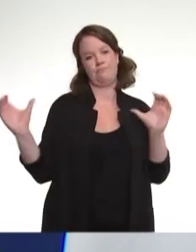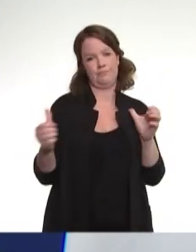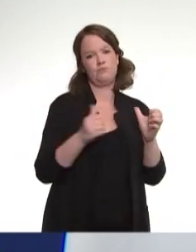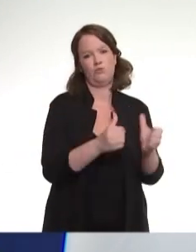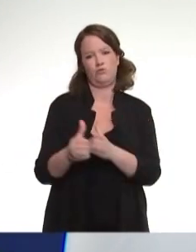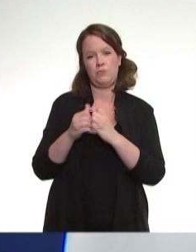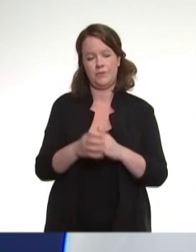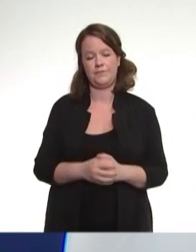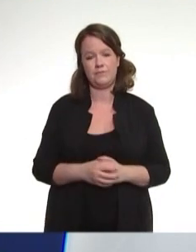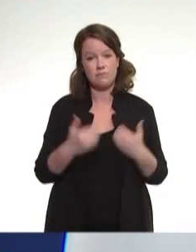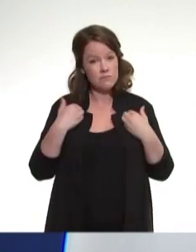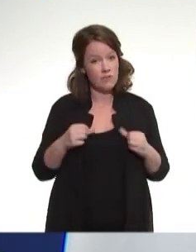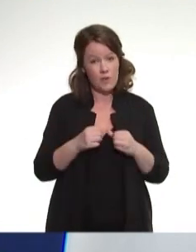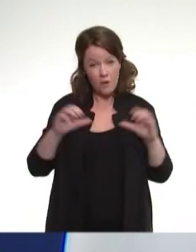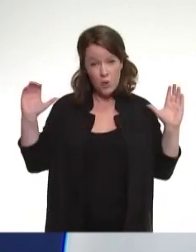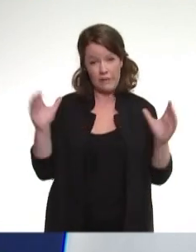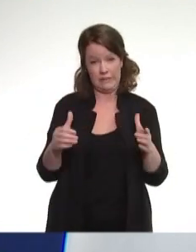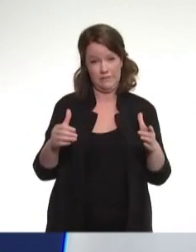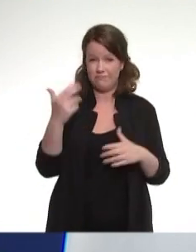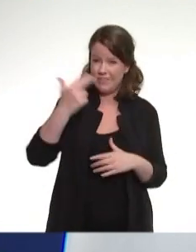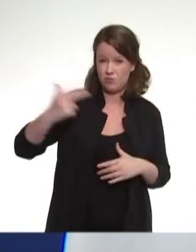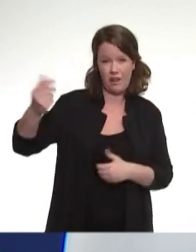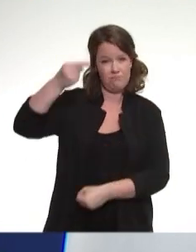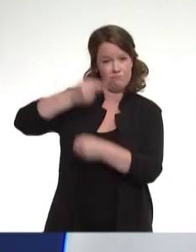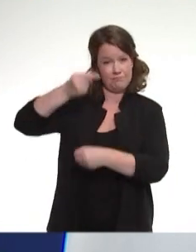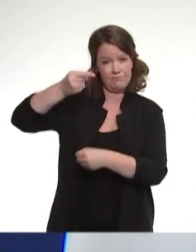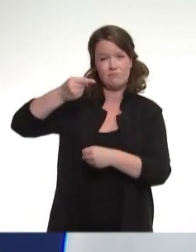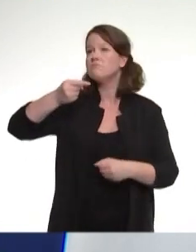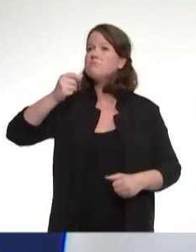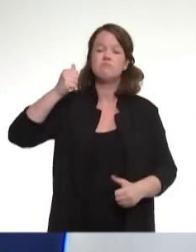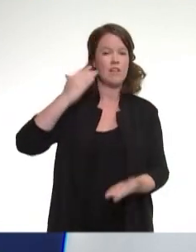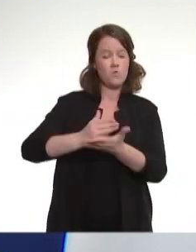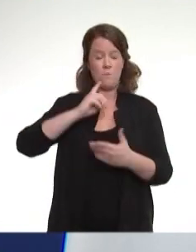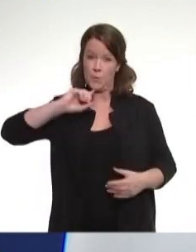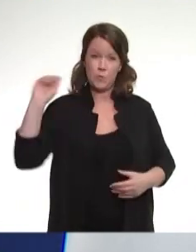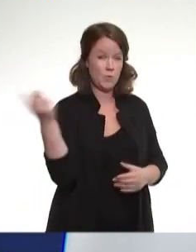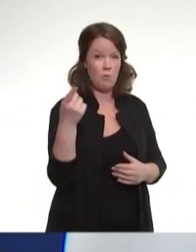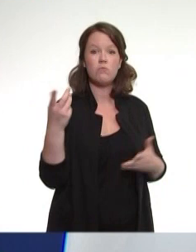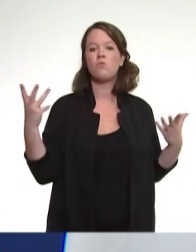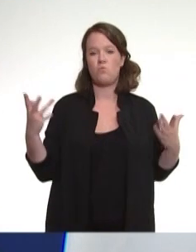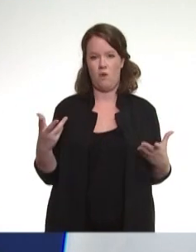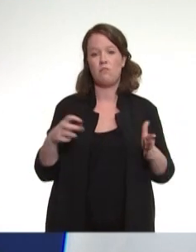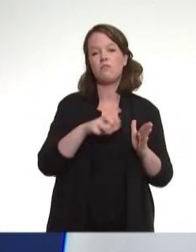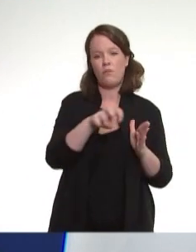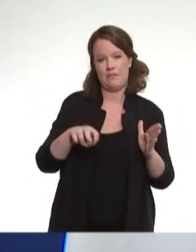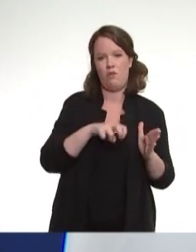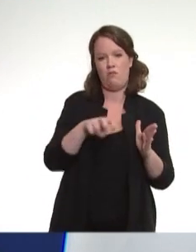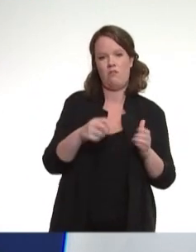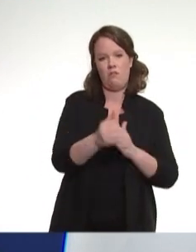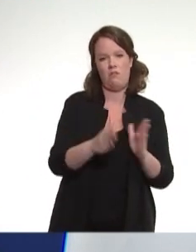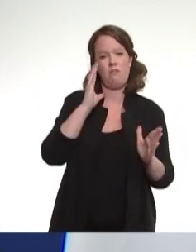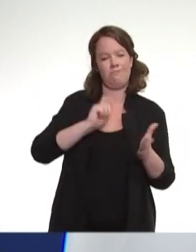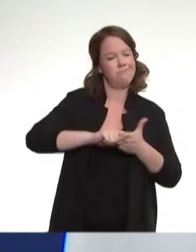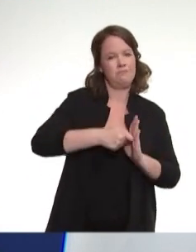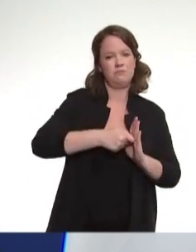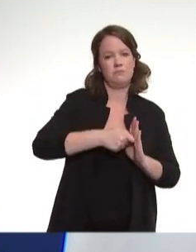national très ample très dur ça s'appelait le confinement aujourd'hui nous le faisons territoire par territoire en fonction de la situation épidémique en